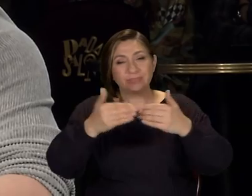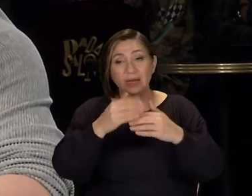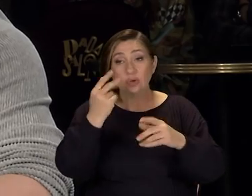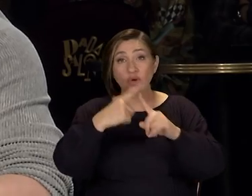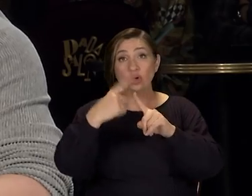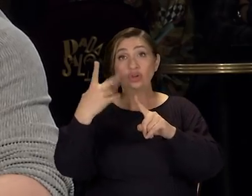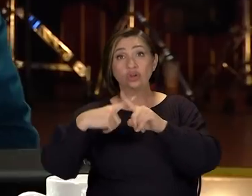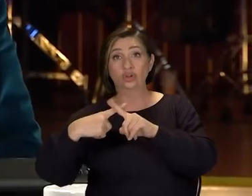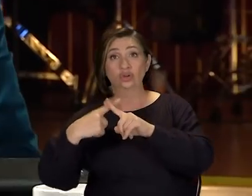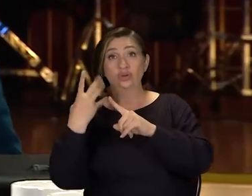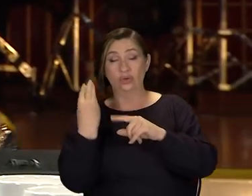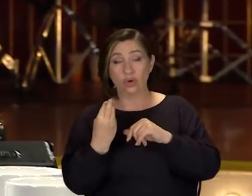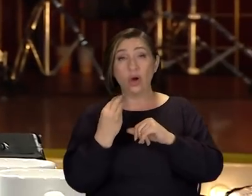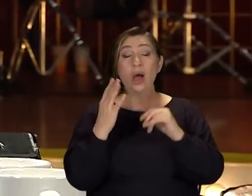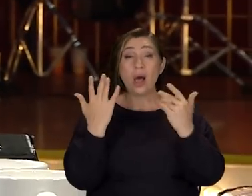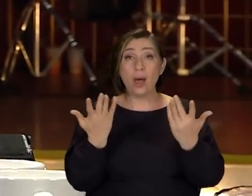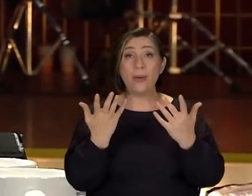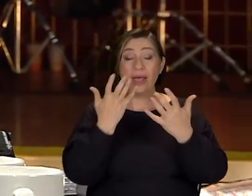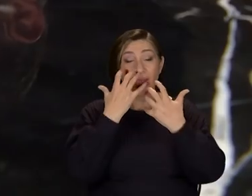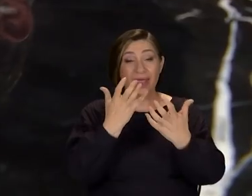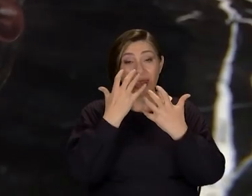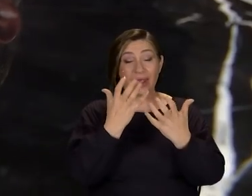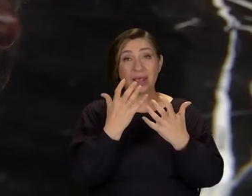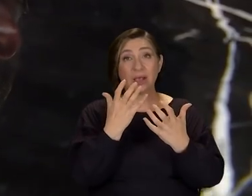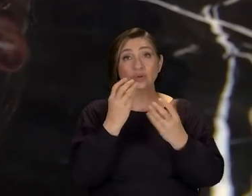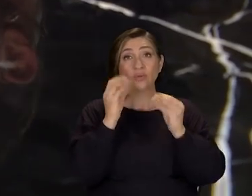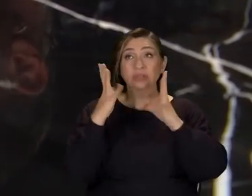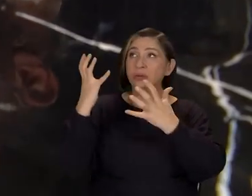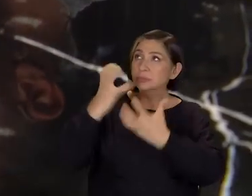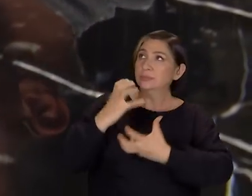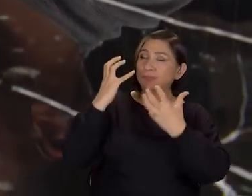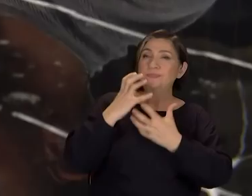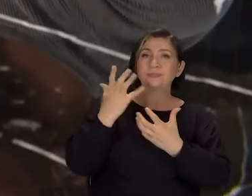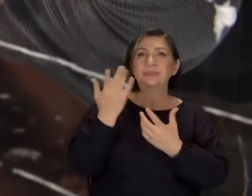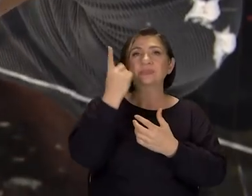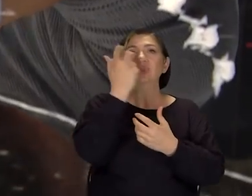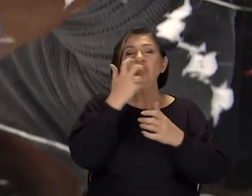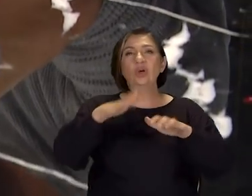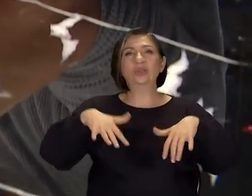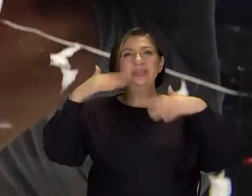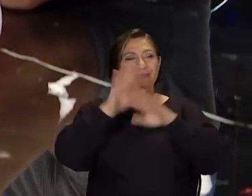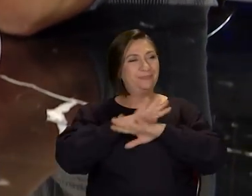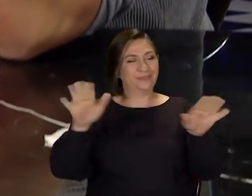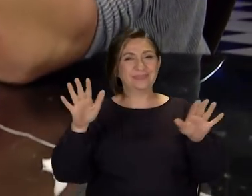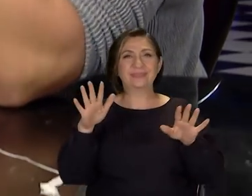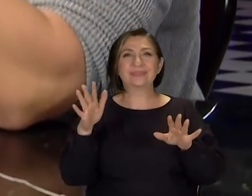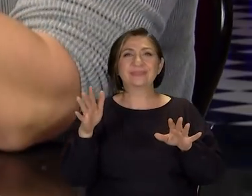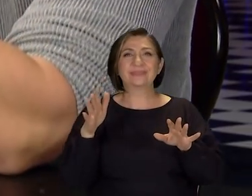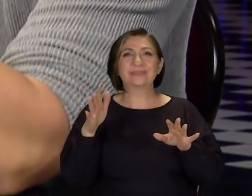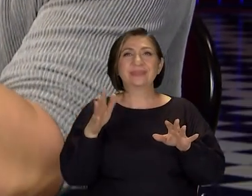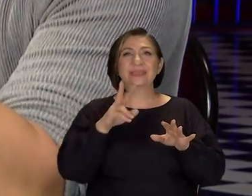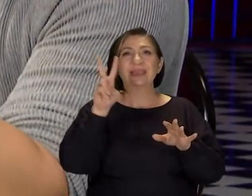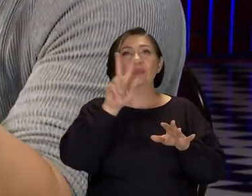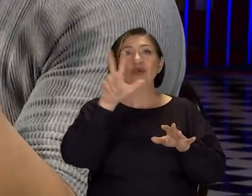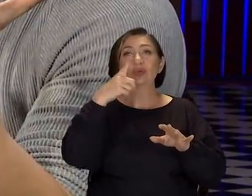dörtlük oluyor ama eğer ilgi hani çok fazla, mesela ben bir konserden çıktıktan sonra atıyorum bir